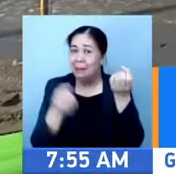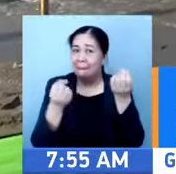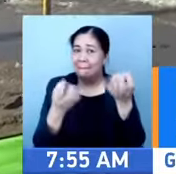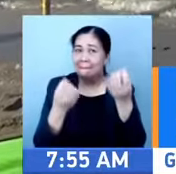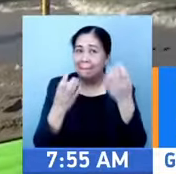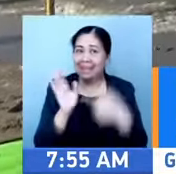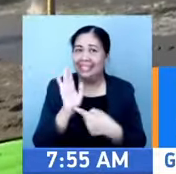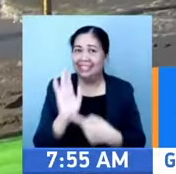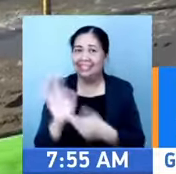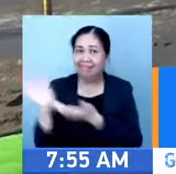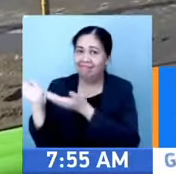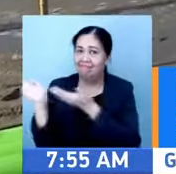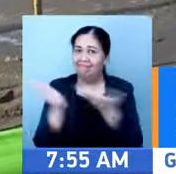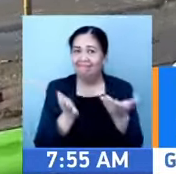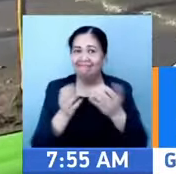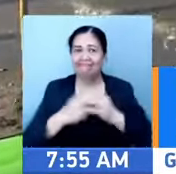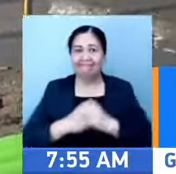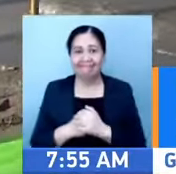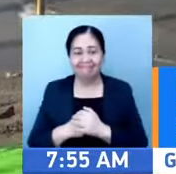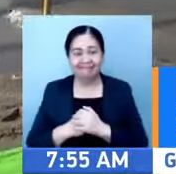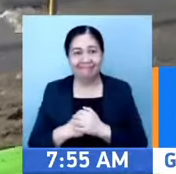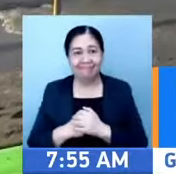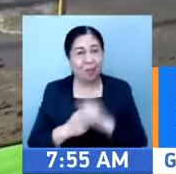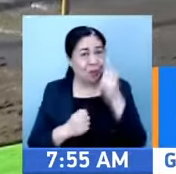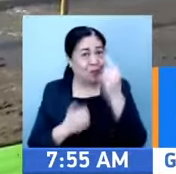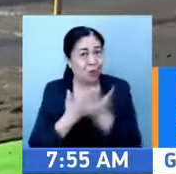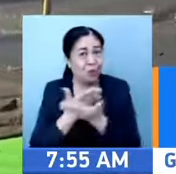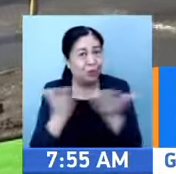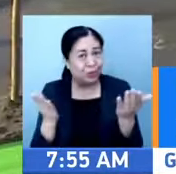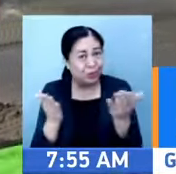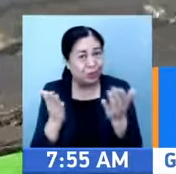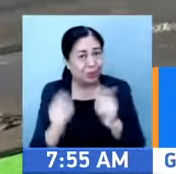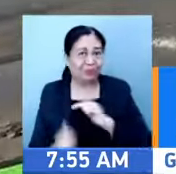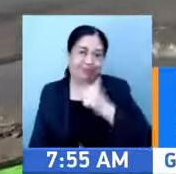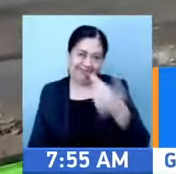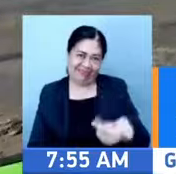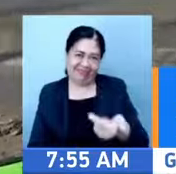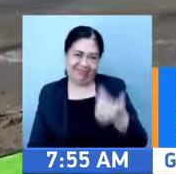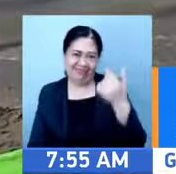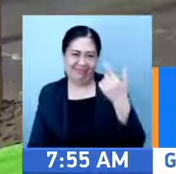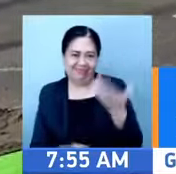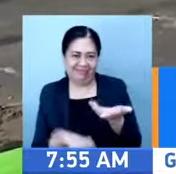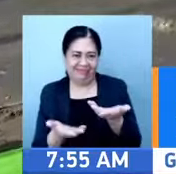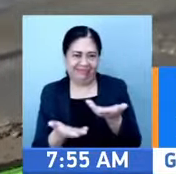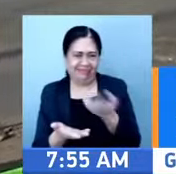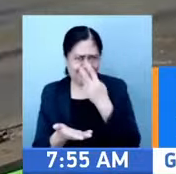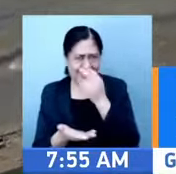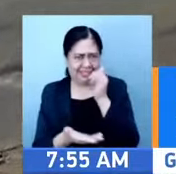sorpresa para sa inyo. At babalik tayo kay Jensen. Tingnan nyo maigi. Pakipan nga po kay Jensen.